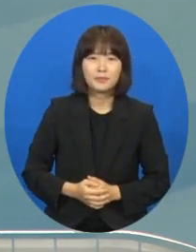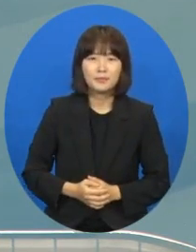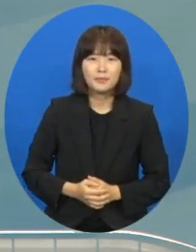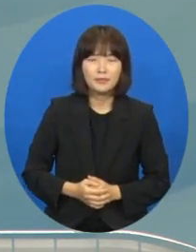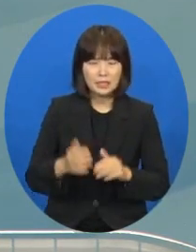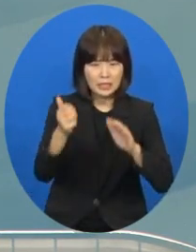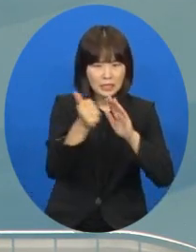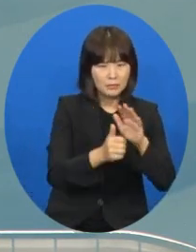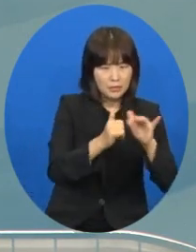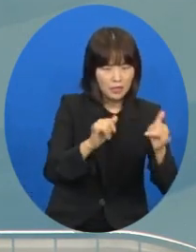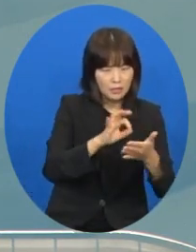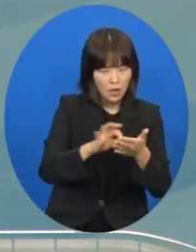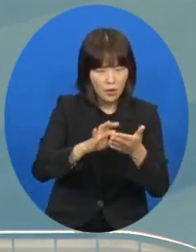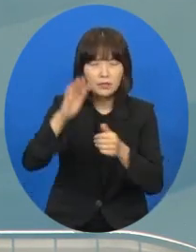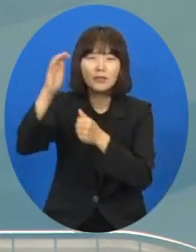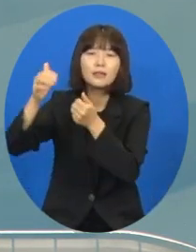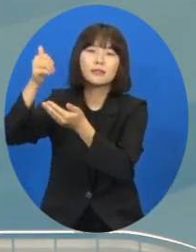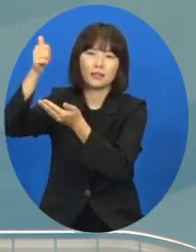실패자를 쓰시는 하나님이세요.